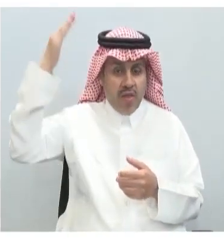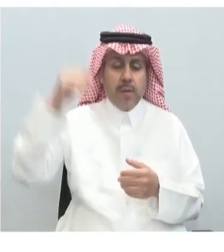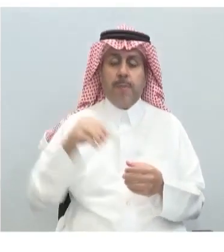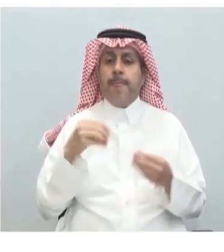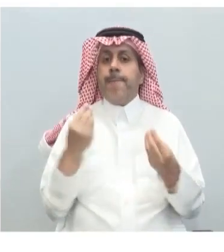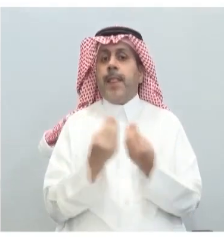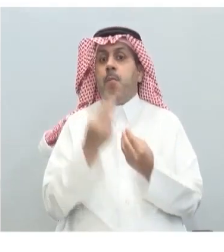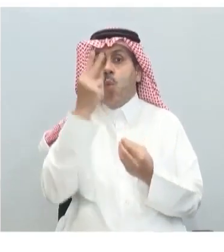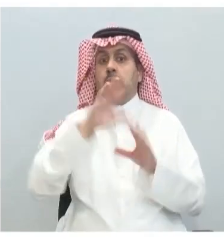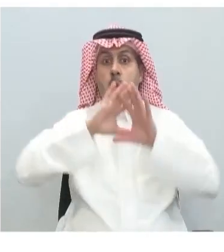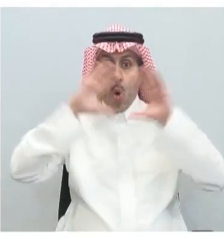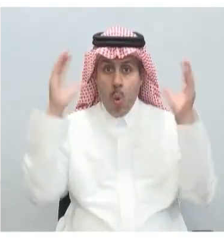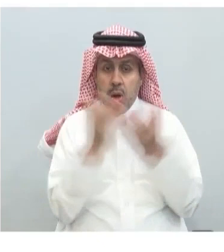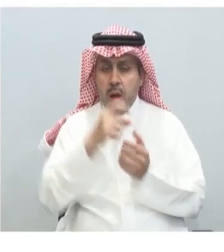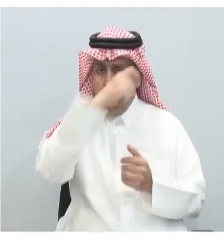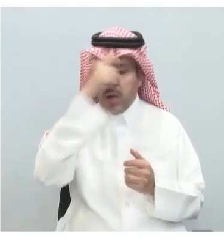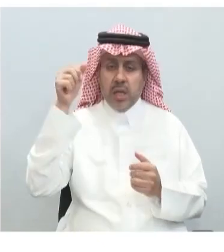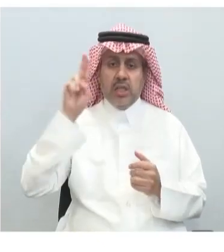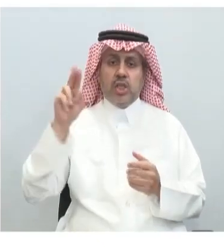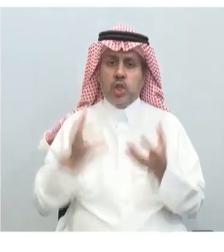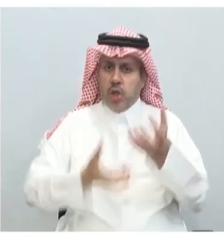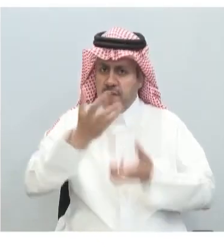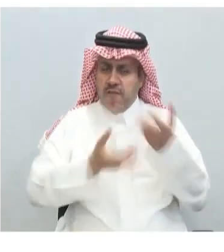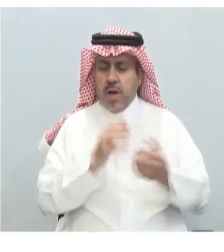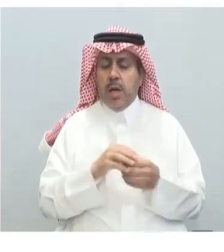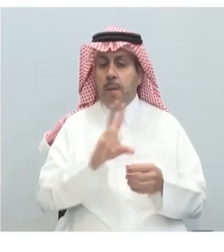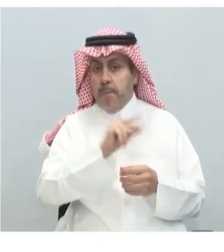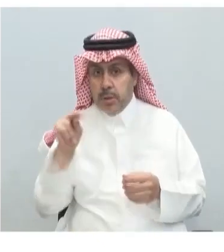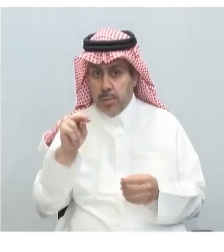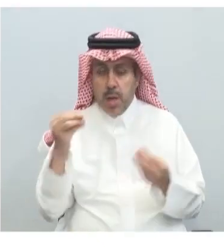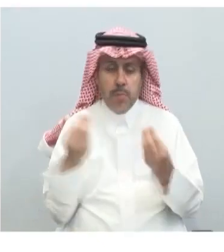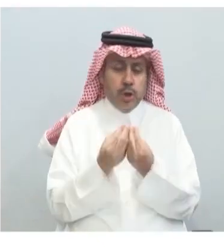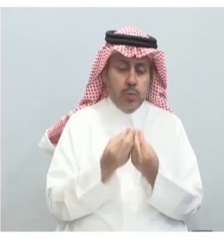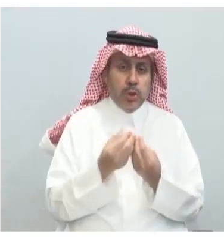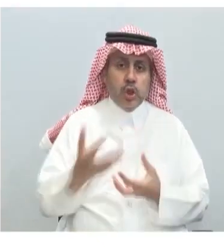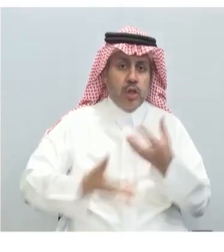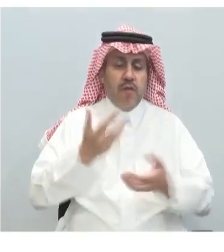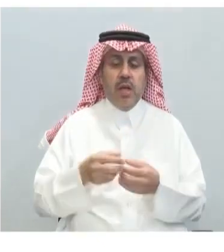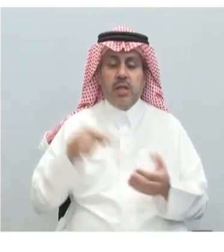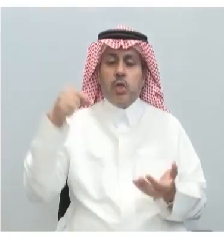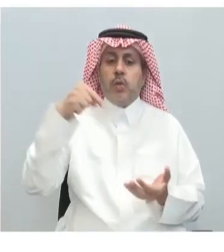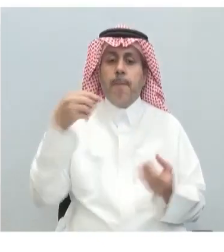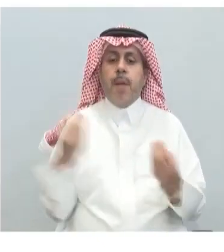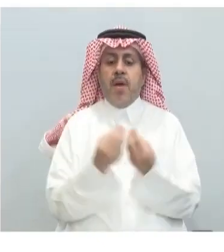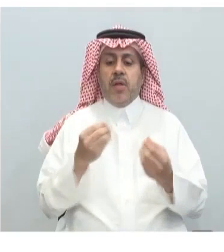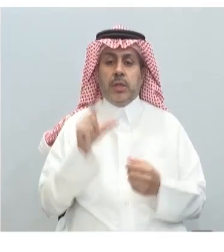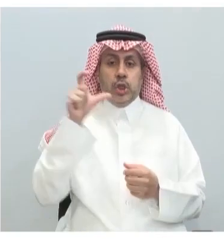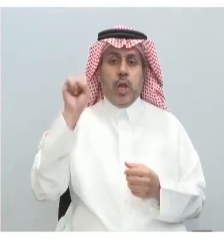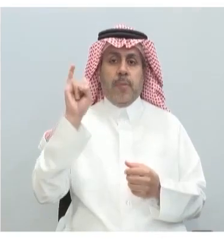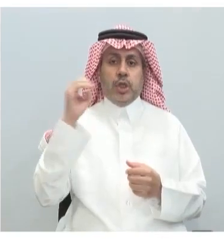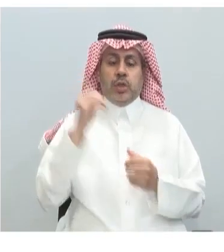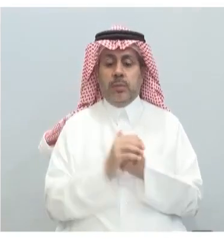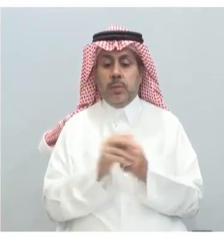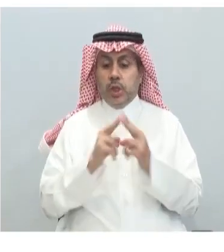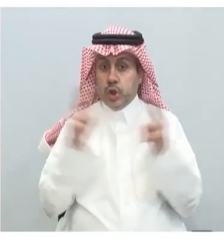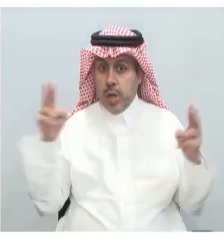عندئذ ستكون حراره التفاعل م يه لمجموع قيم حراره التفاعل التي دمجت اشرح